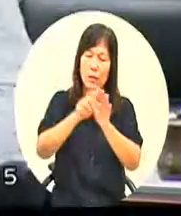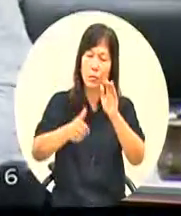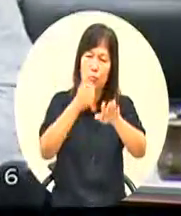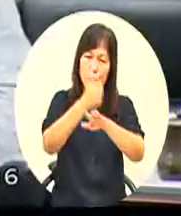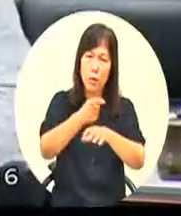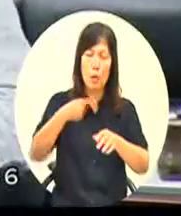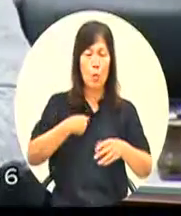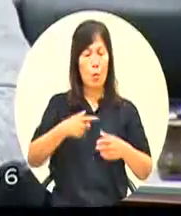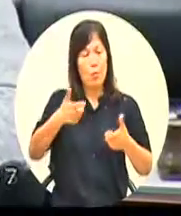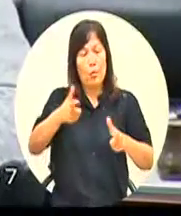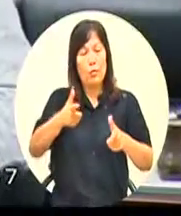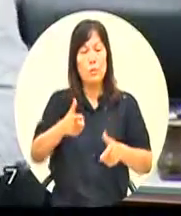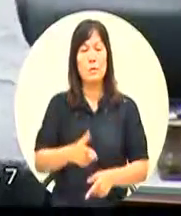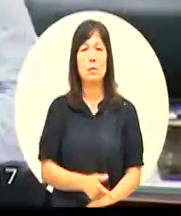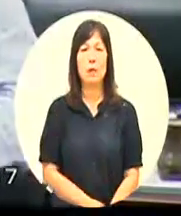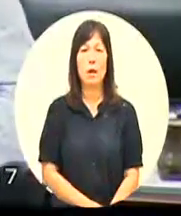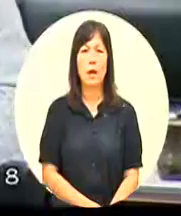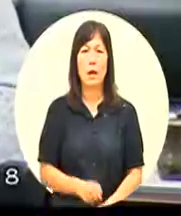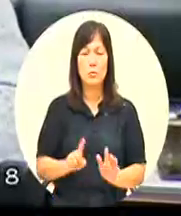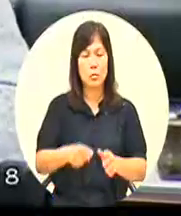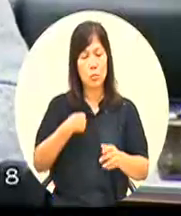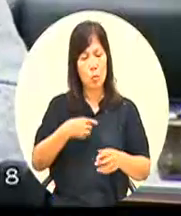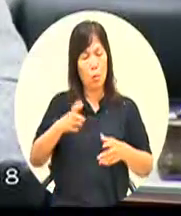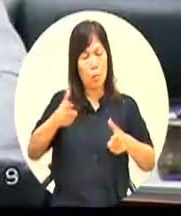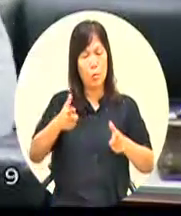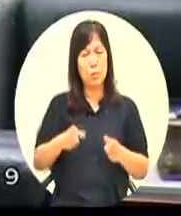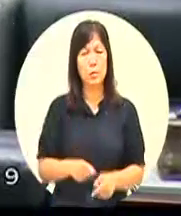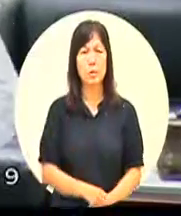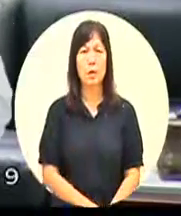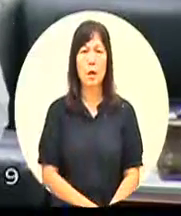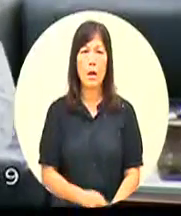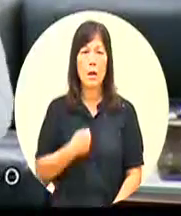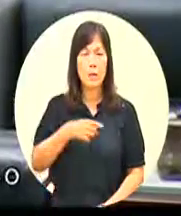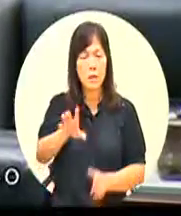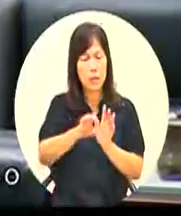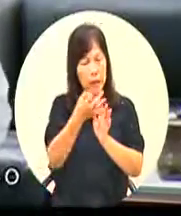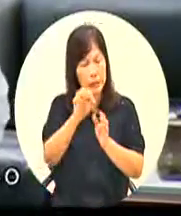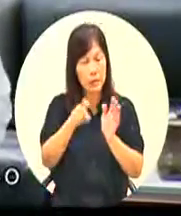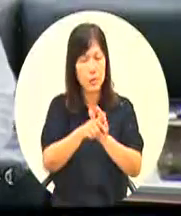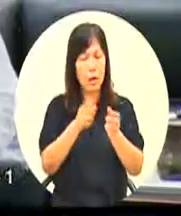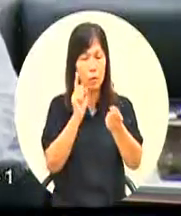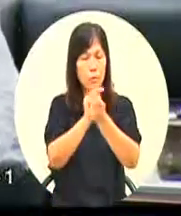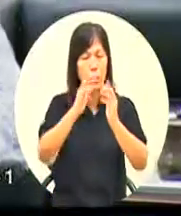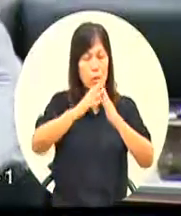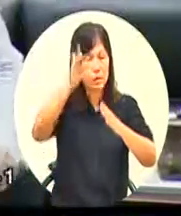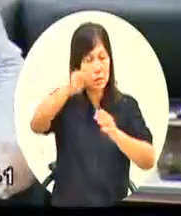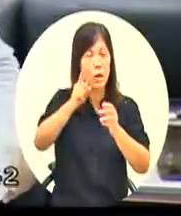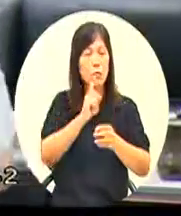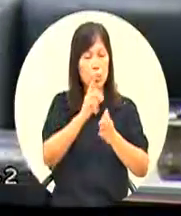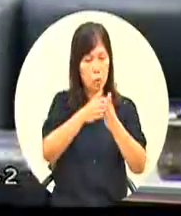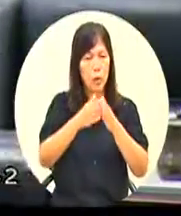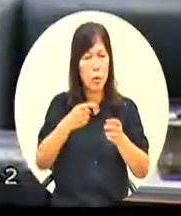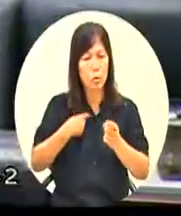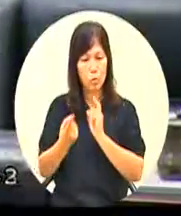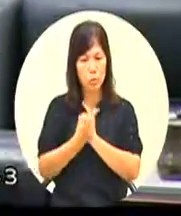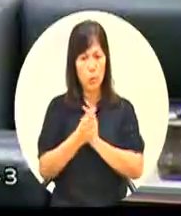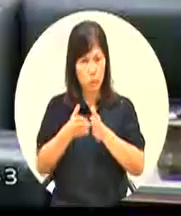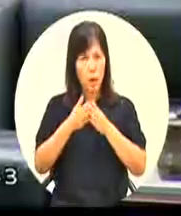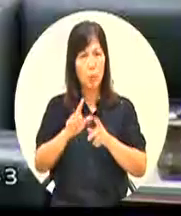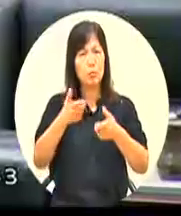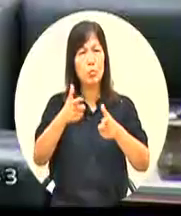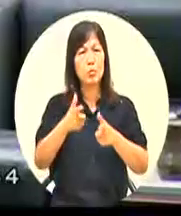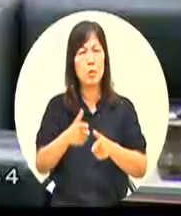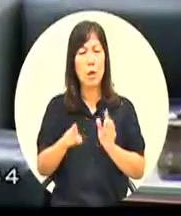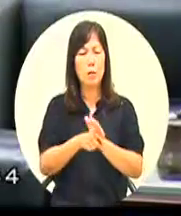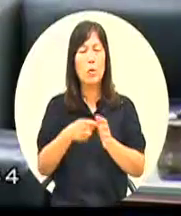不是我当局长呢。 对呀、 啊，对对， 所以我们只能说， 你们过的钱你要去跟市长要啊，你怎么跟 我 们要？我 们都已经尽量争